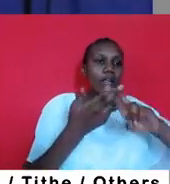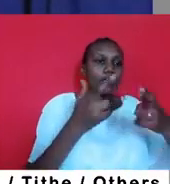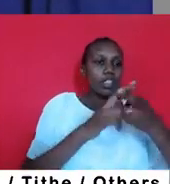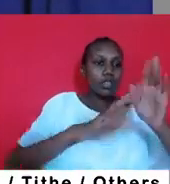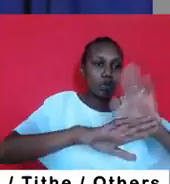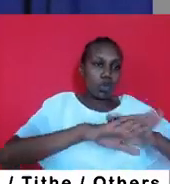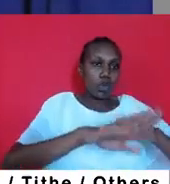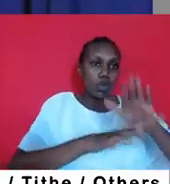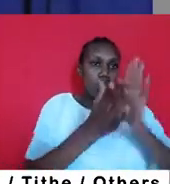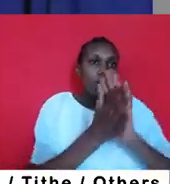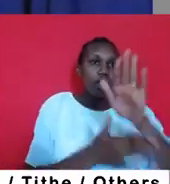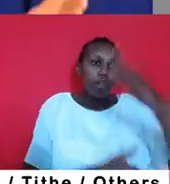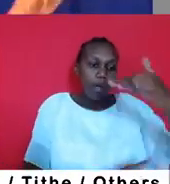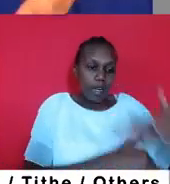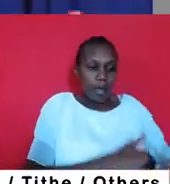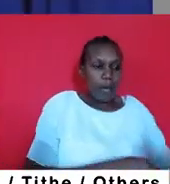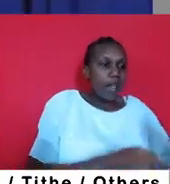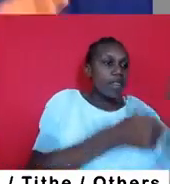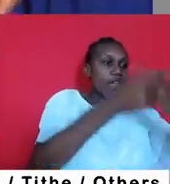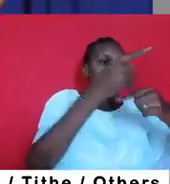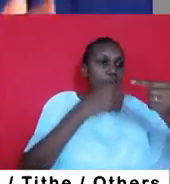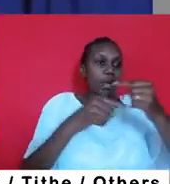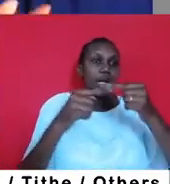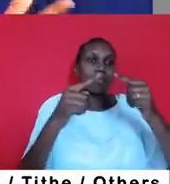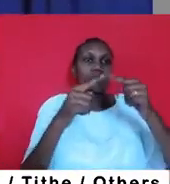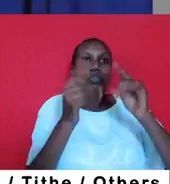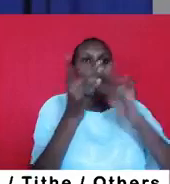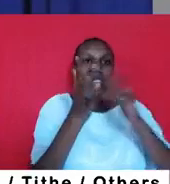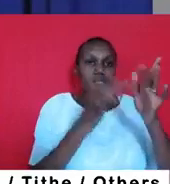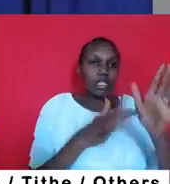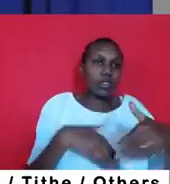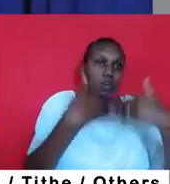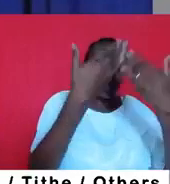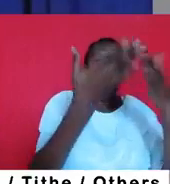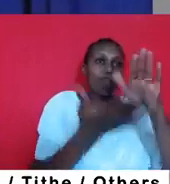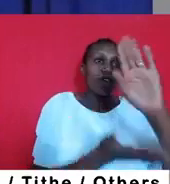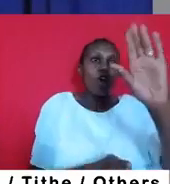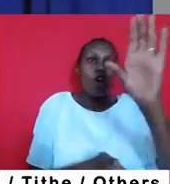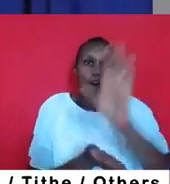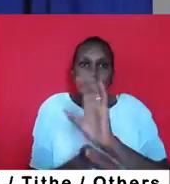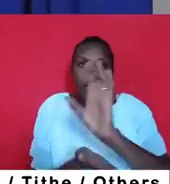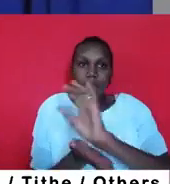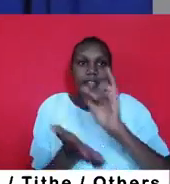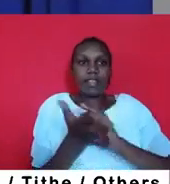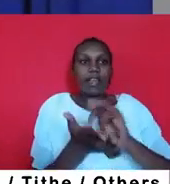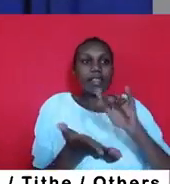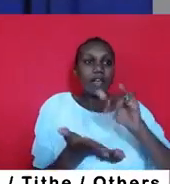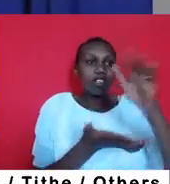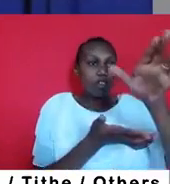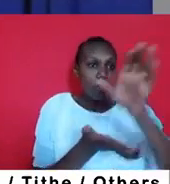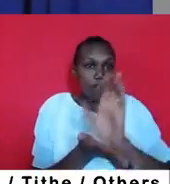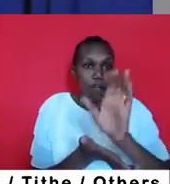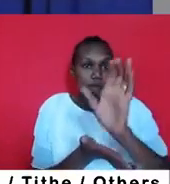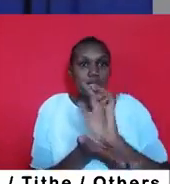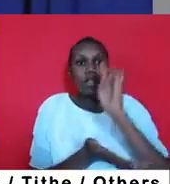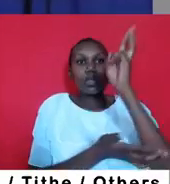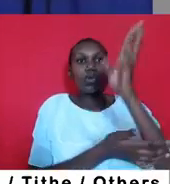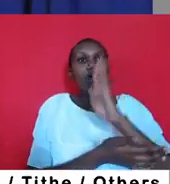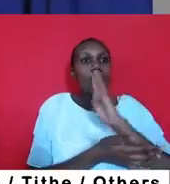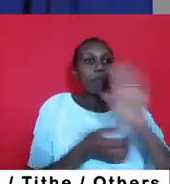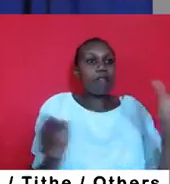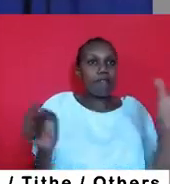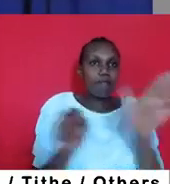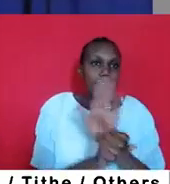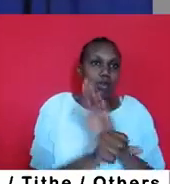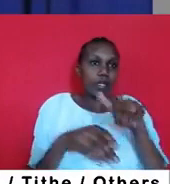na yeye, alafu kuje ulete sadaka yako, na hiyo sadaka itakuwa